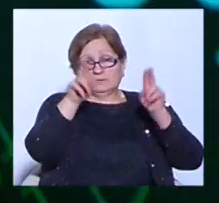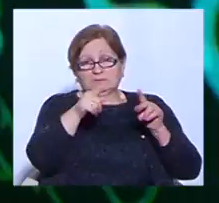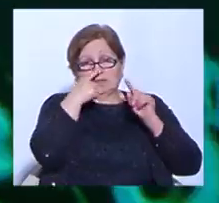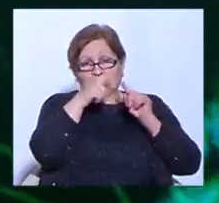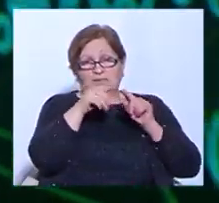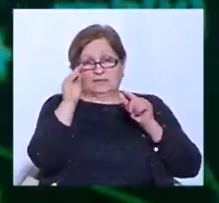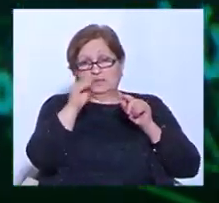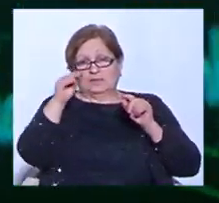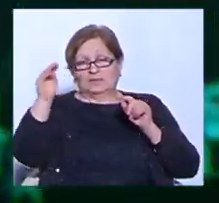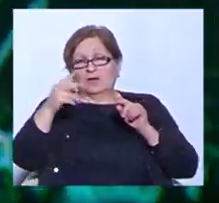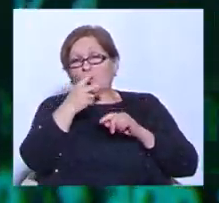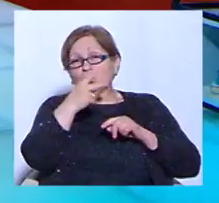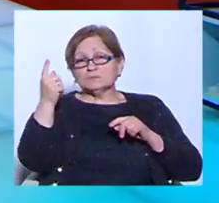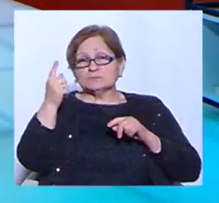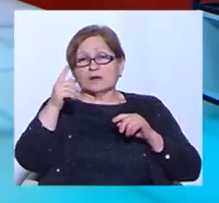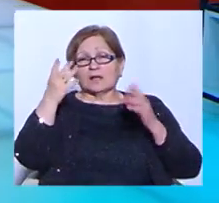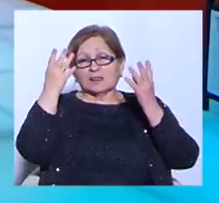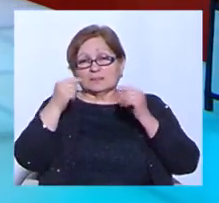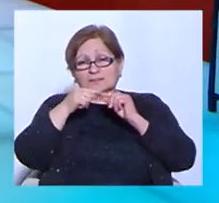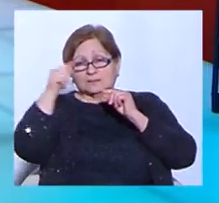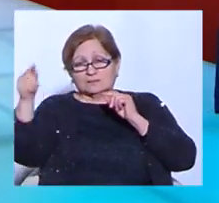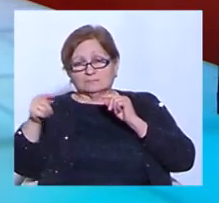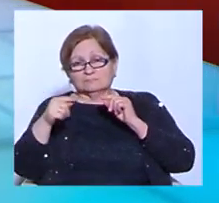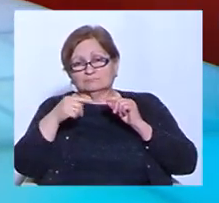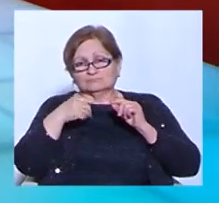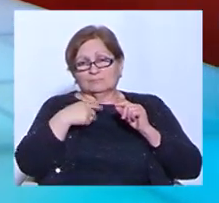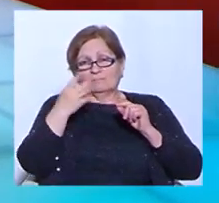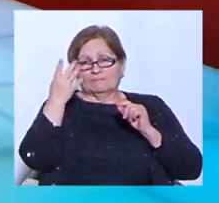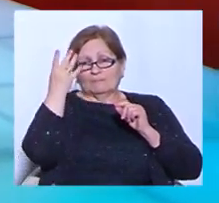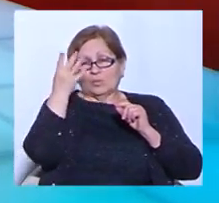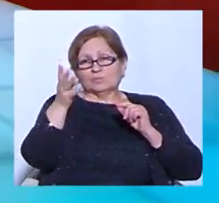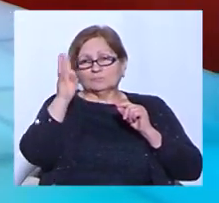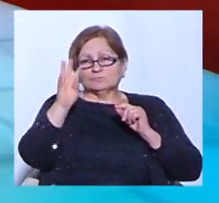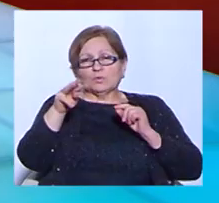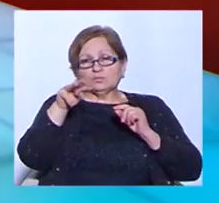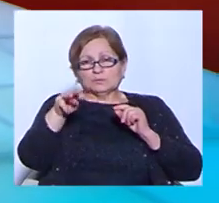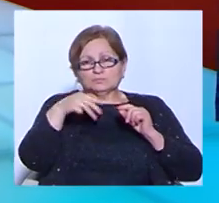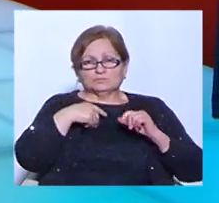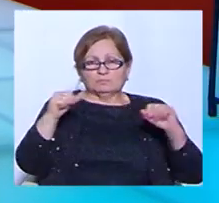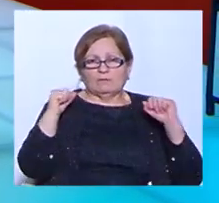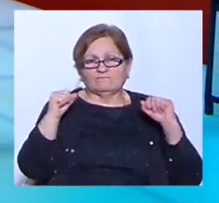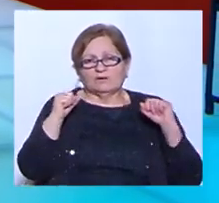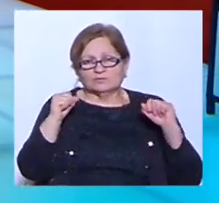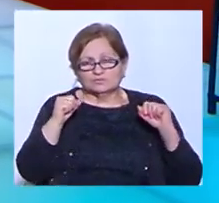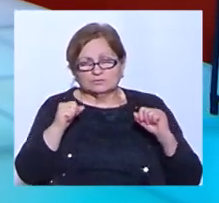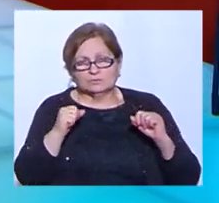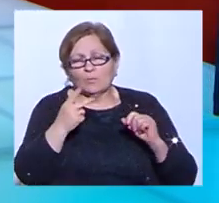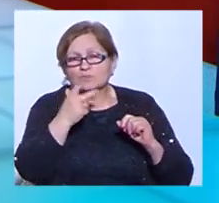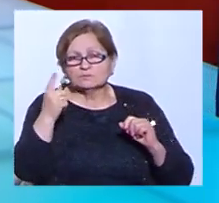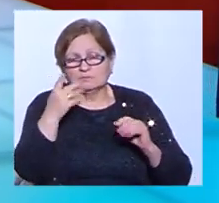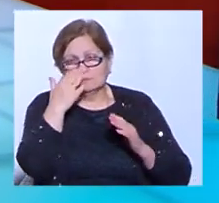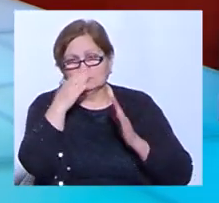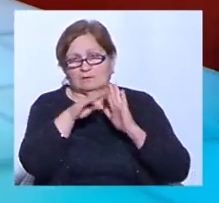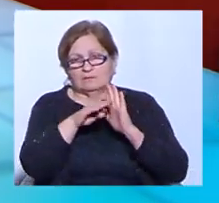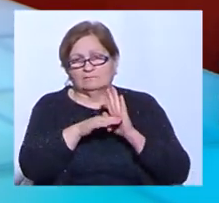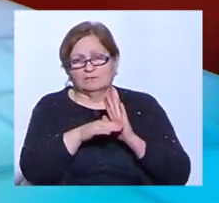ვარჯიშ 21 დღეს, მე მივარჯიშებ 44 წუთი. ესე იგი 21 გაკვეთილზე.